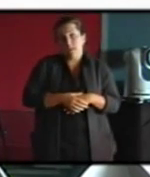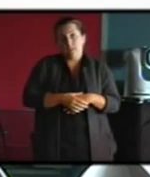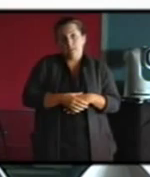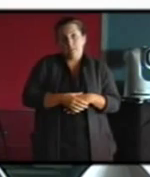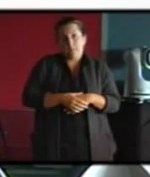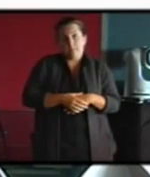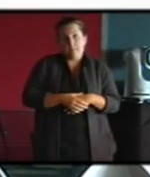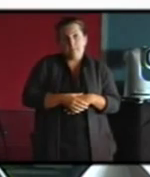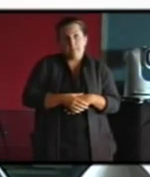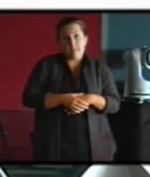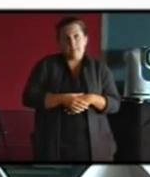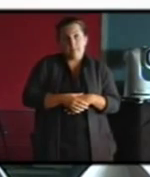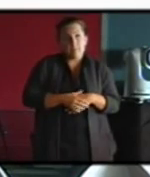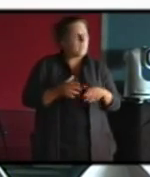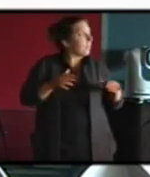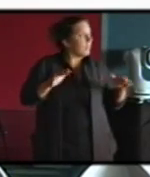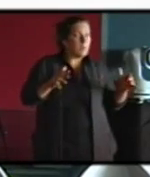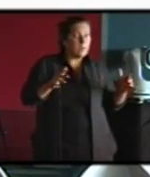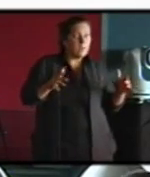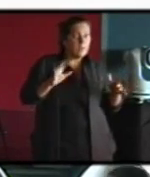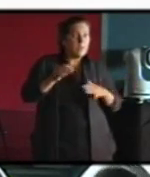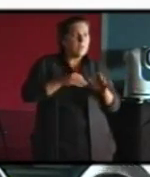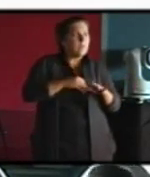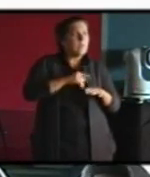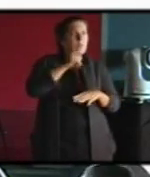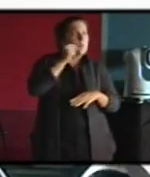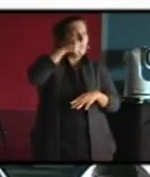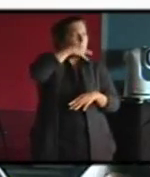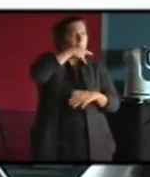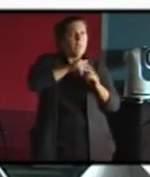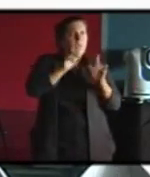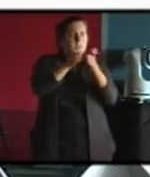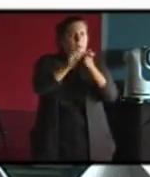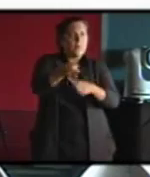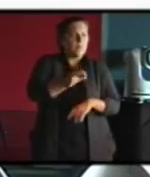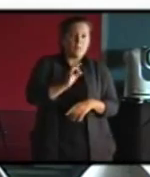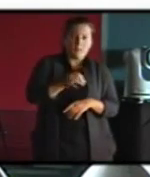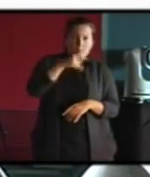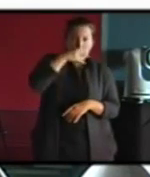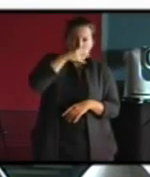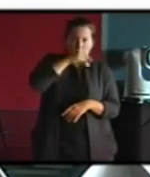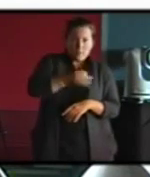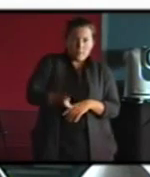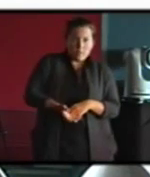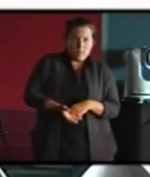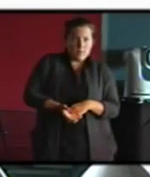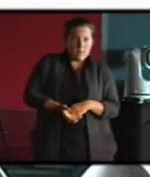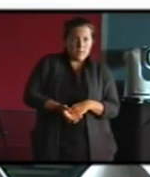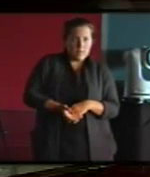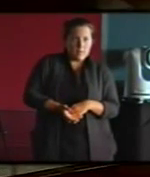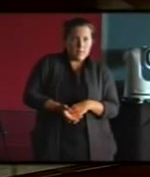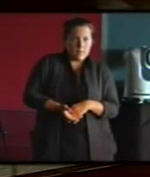une chose. Ouais. Comment ? Ah oui, c'est bien François Mitterrand que je vois. Oui. Non, je racontais juste une